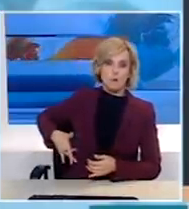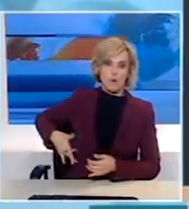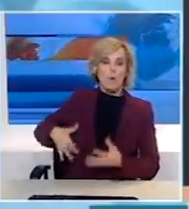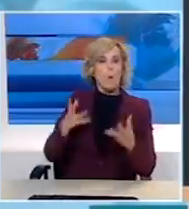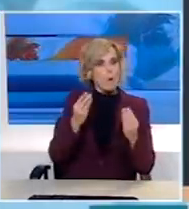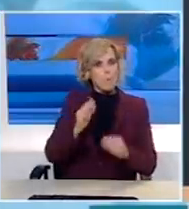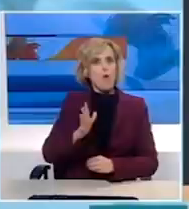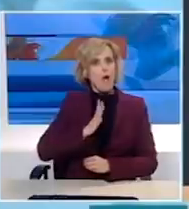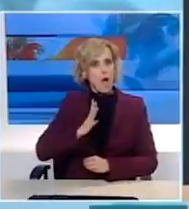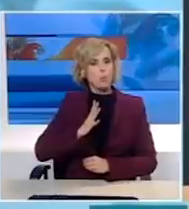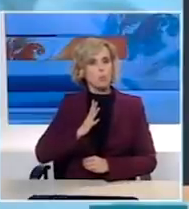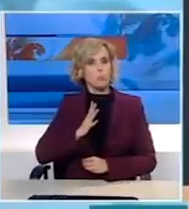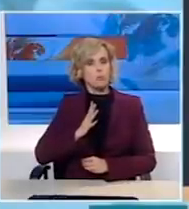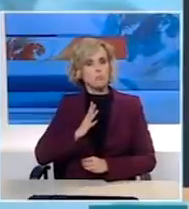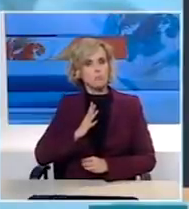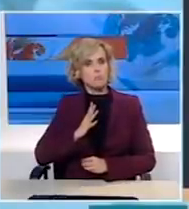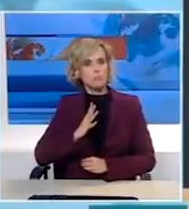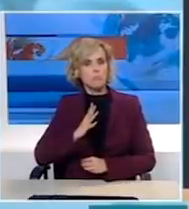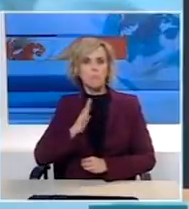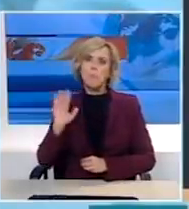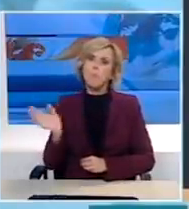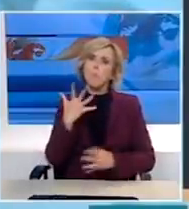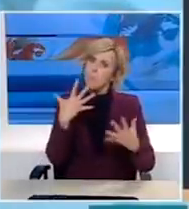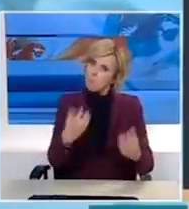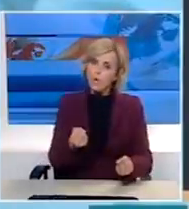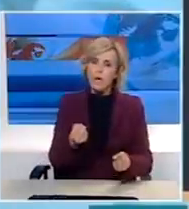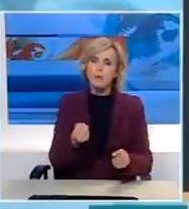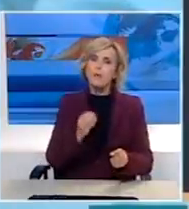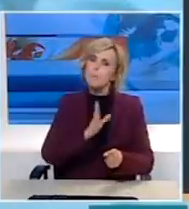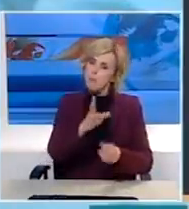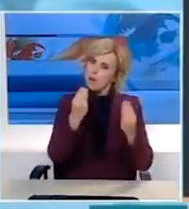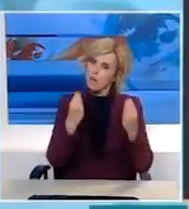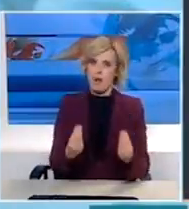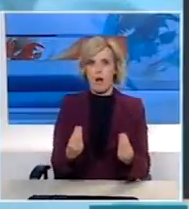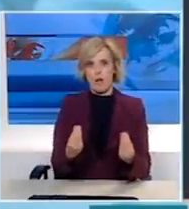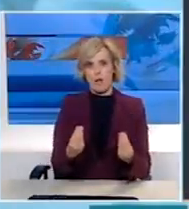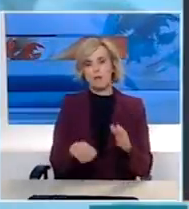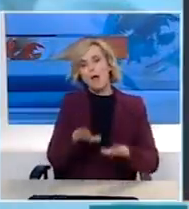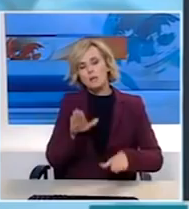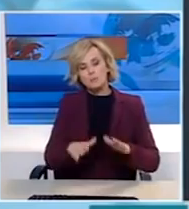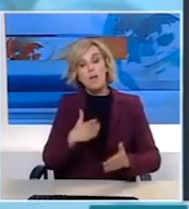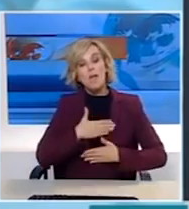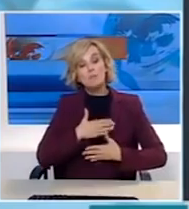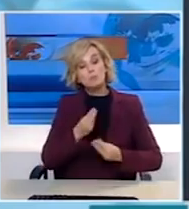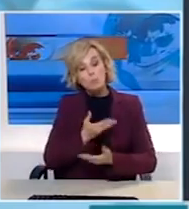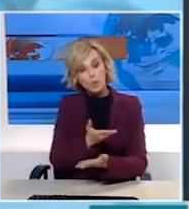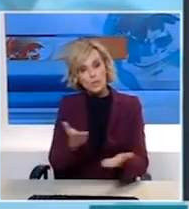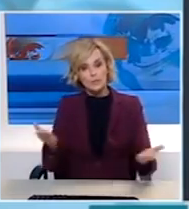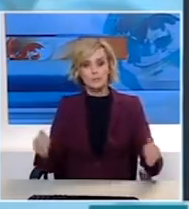πολλοί άνθρωποι παρά αυτή τη φλεγμονία, αυτό το φλεγμονώδη καταράκτη πάνε καλά. Σας ευχαριστούμε πολύ.